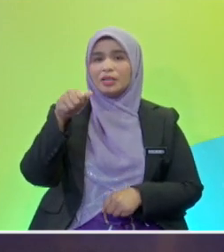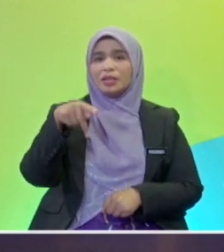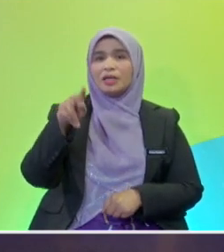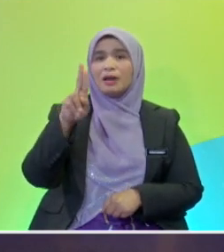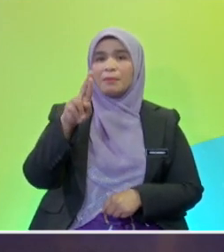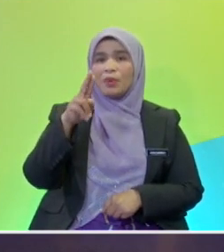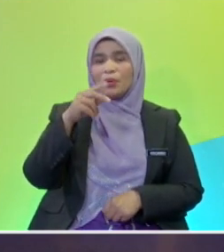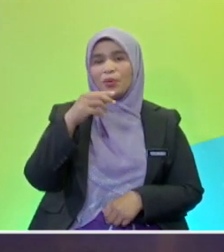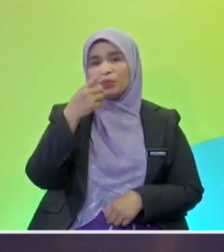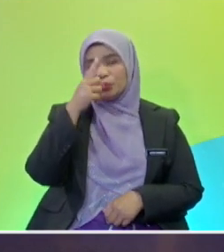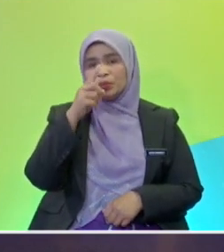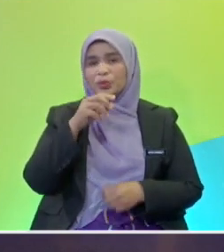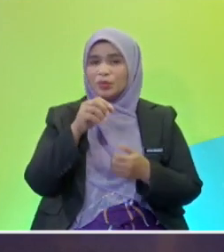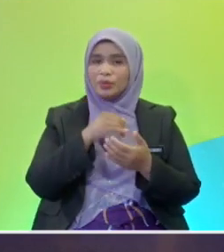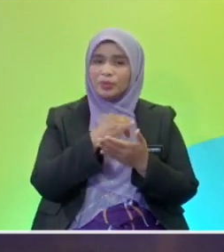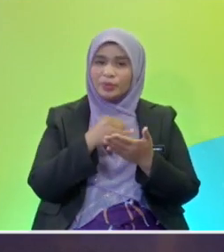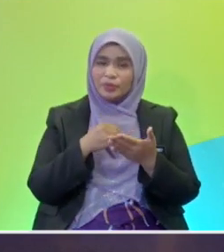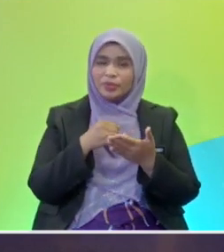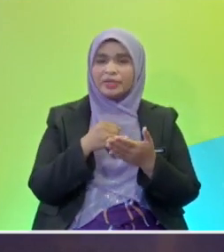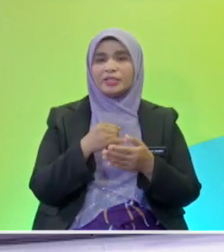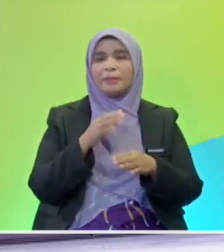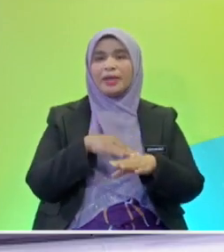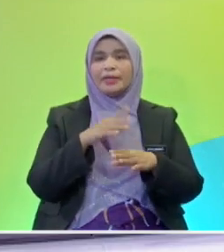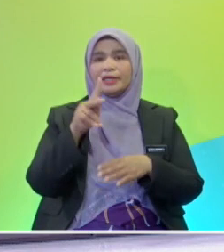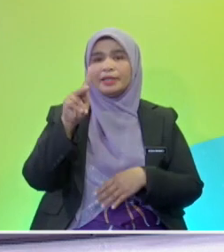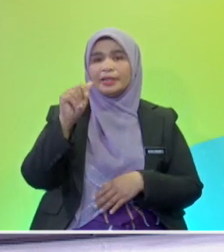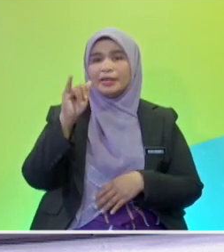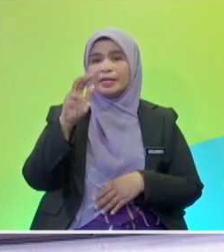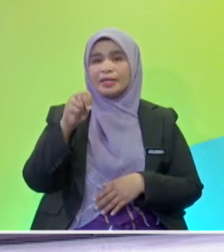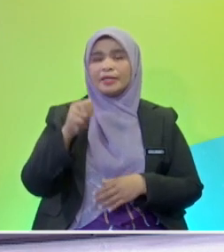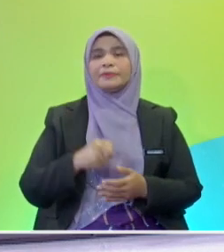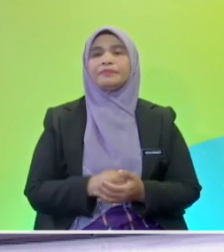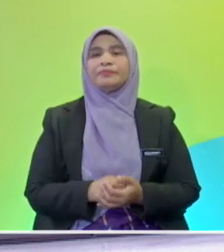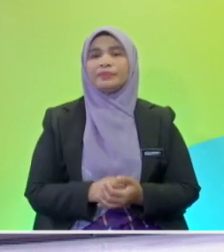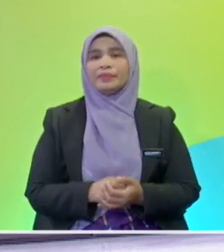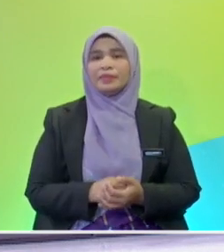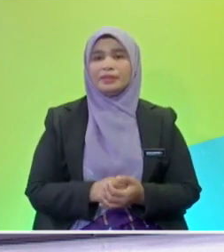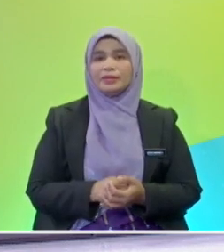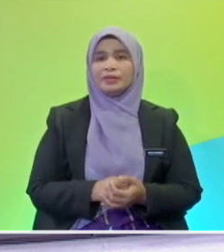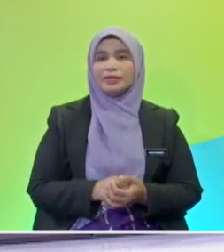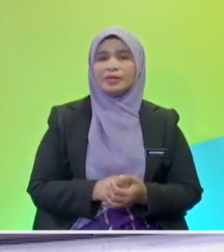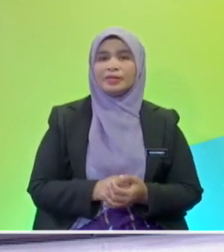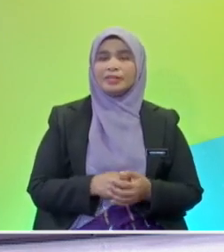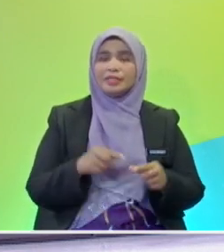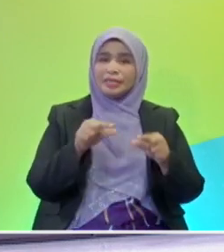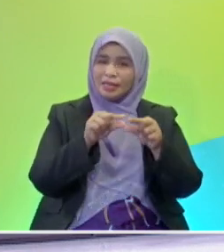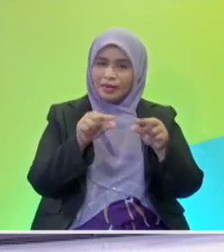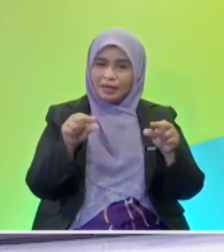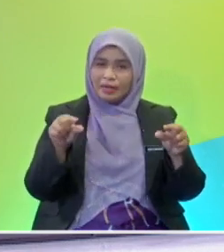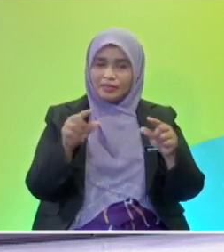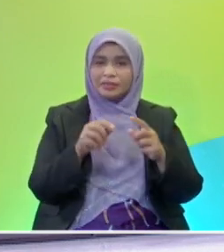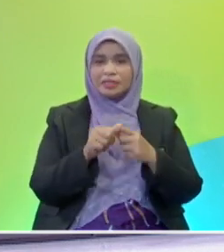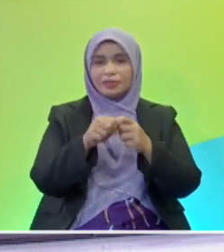eh kapur tulis berbeza okey caranya ialah okey ambil kapur tukang jahit okey kita gariskan ikut pola